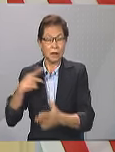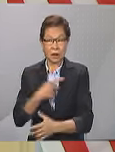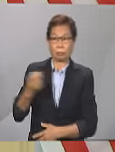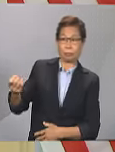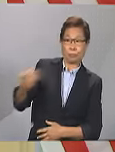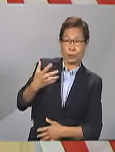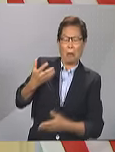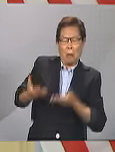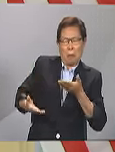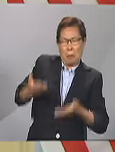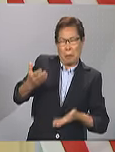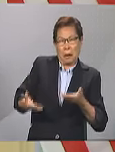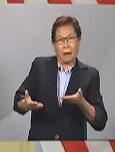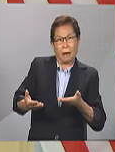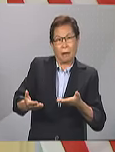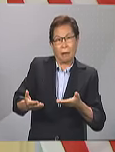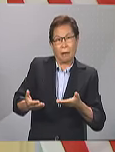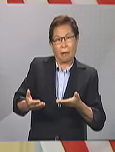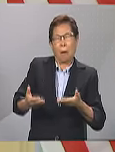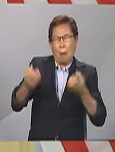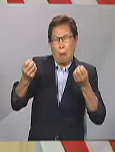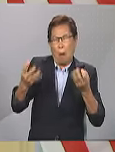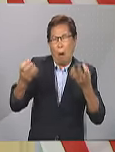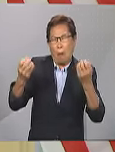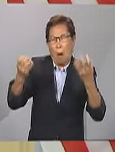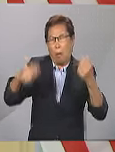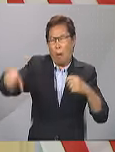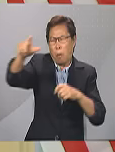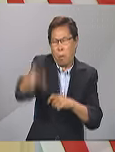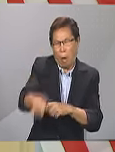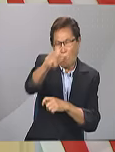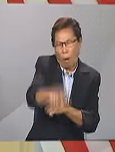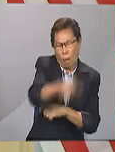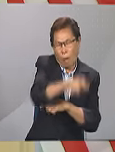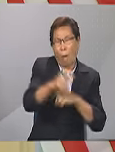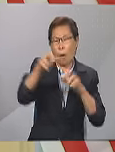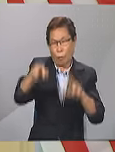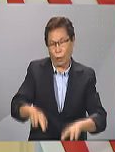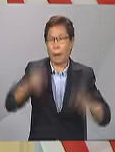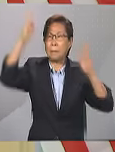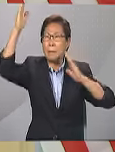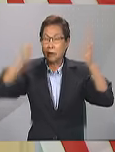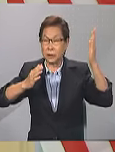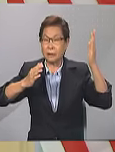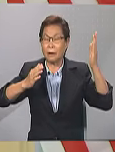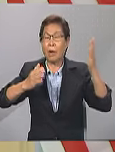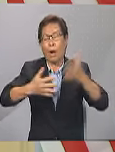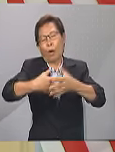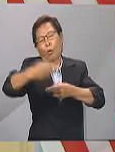Oh iyanya mungkin berkuncir D pada ramainya rakyat kita yang keluar untuk membeli